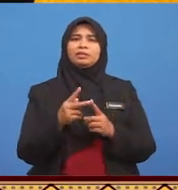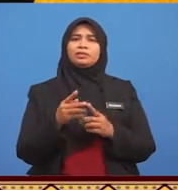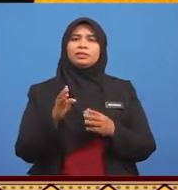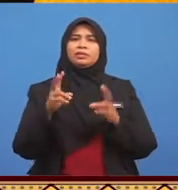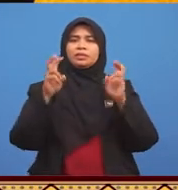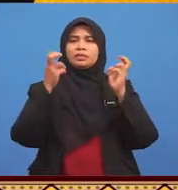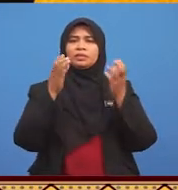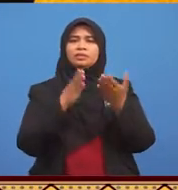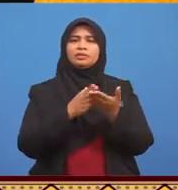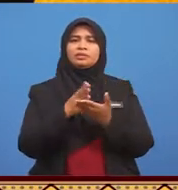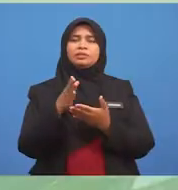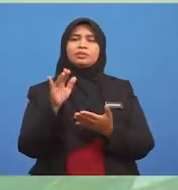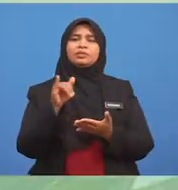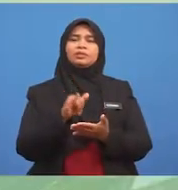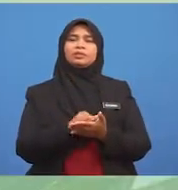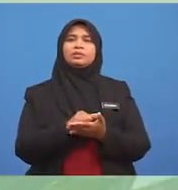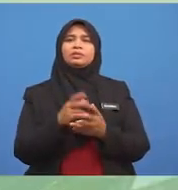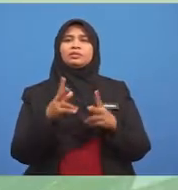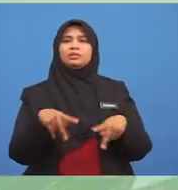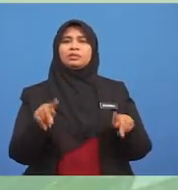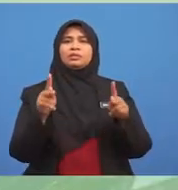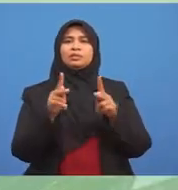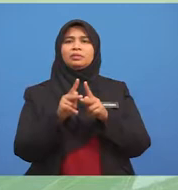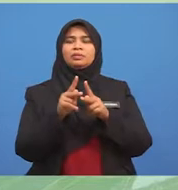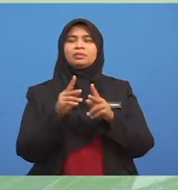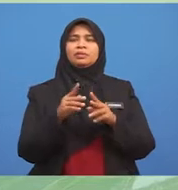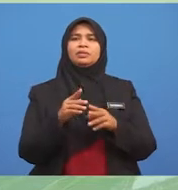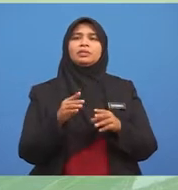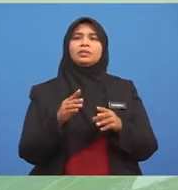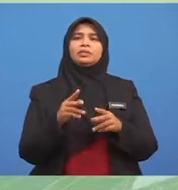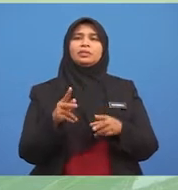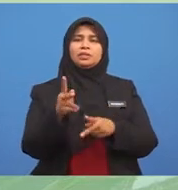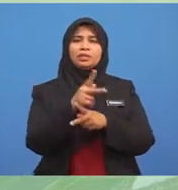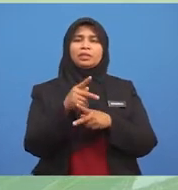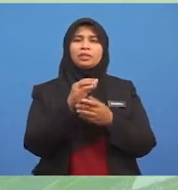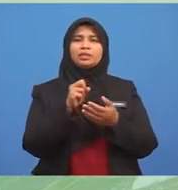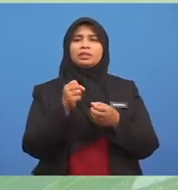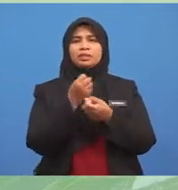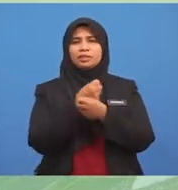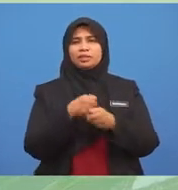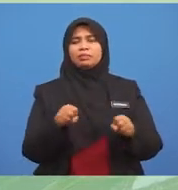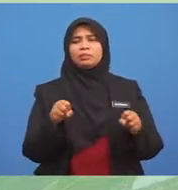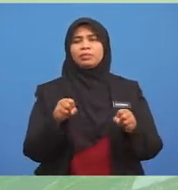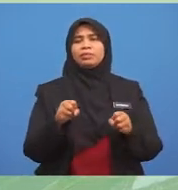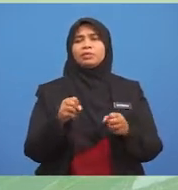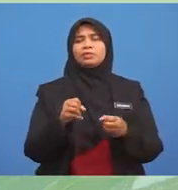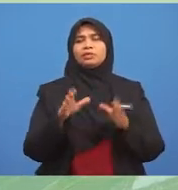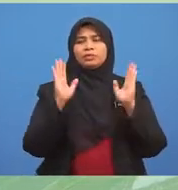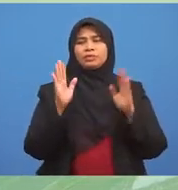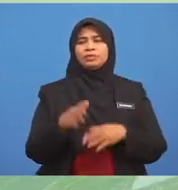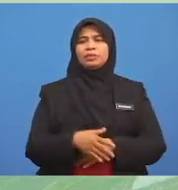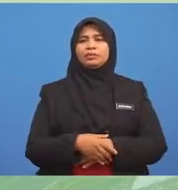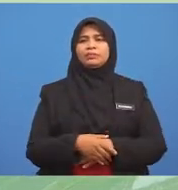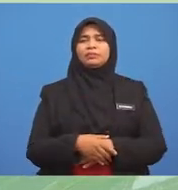subtopik seterusnya iaitu kepentingan menjaga kesempurnaan solat. Sebagai